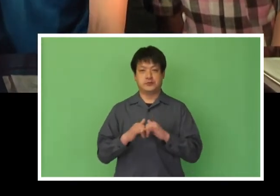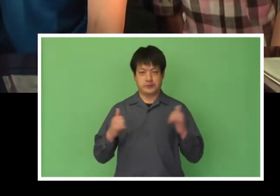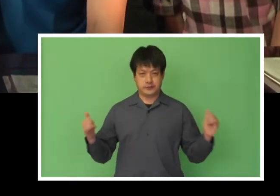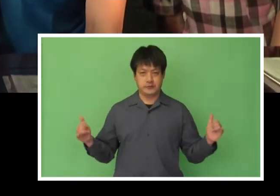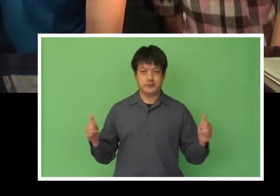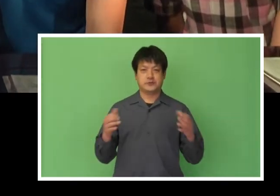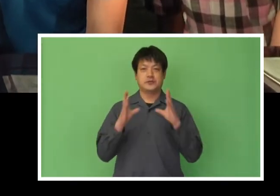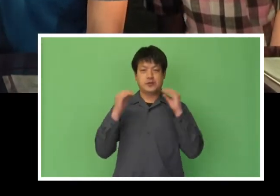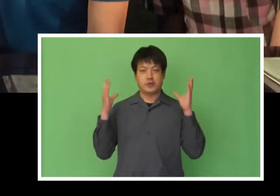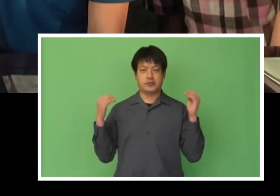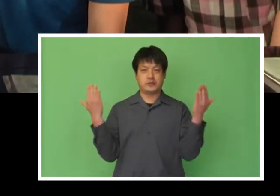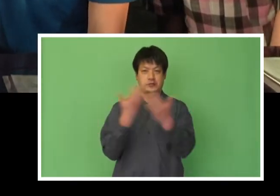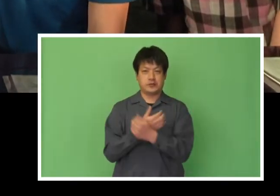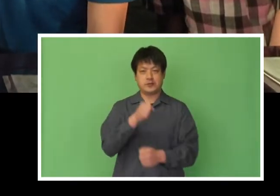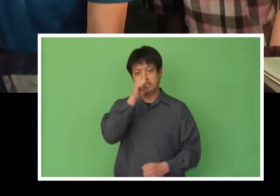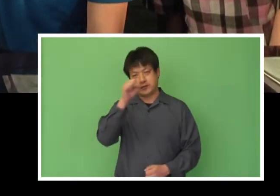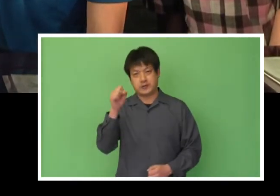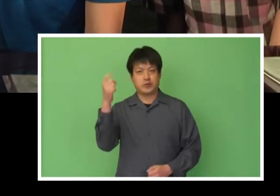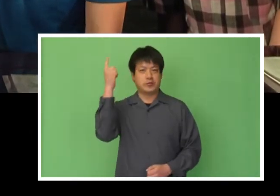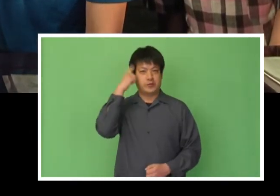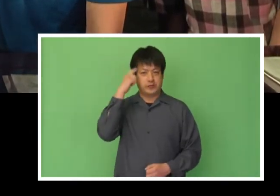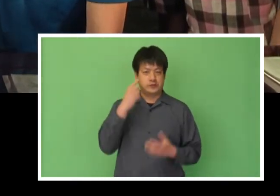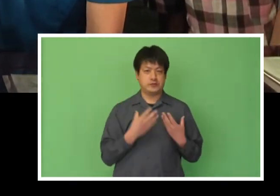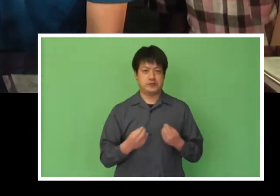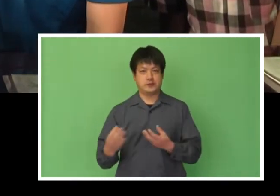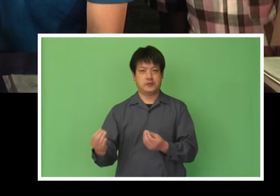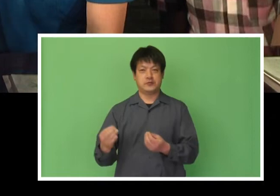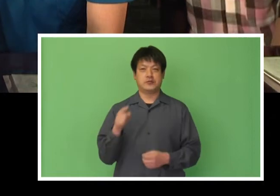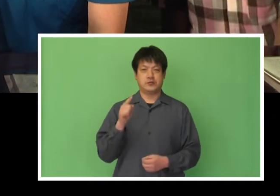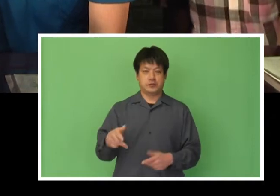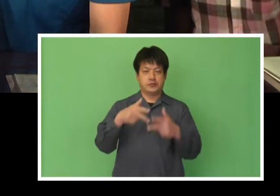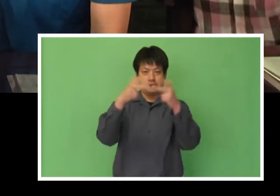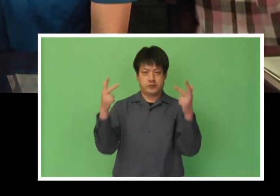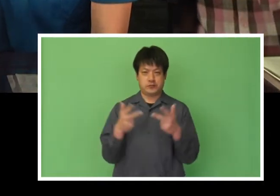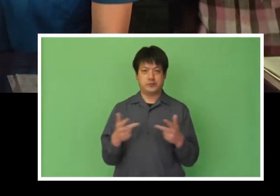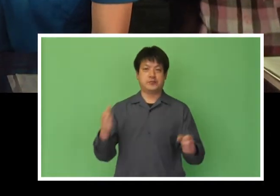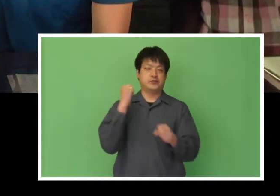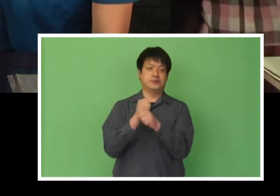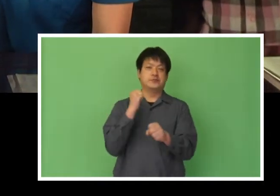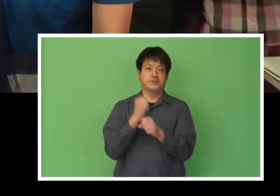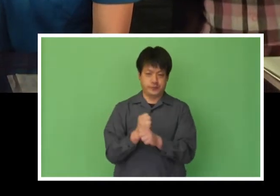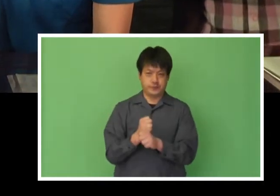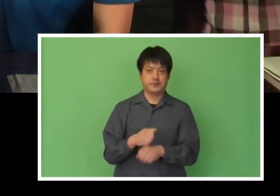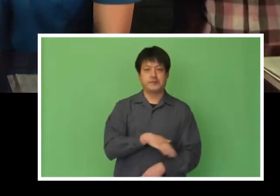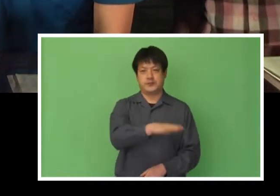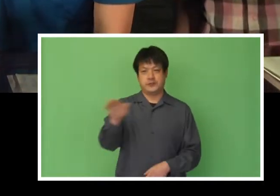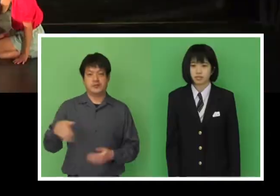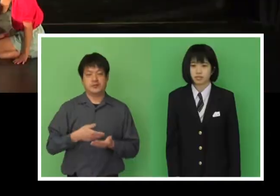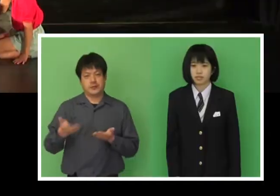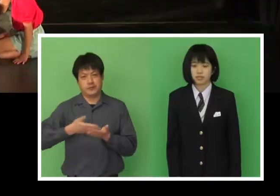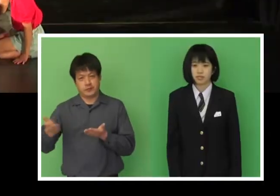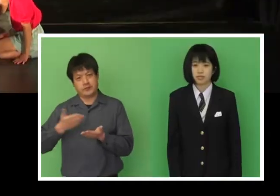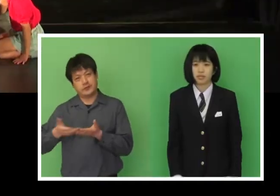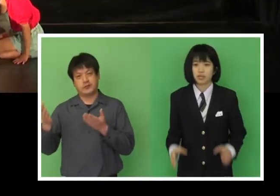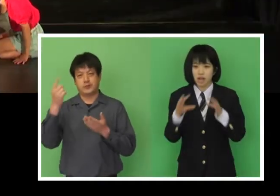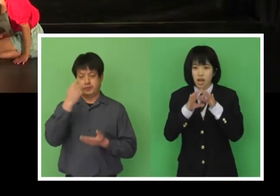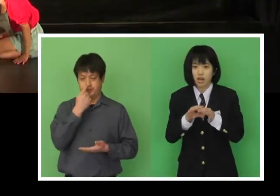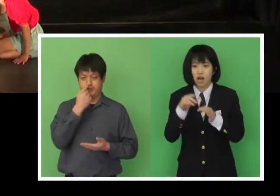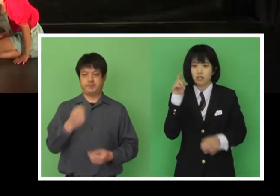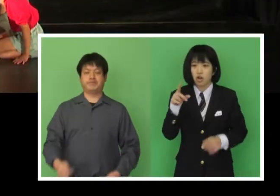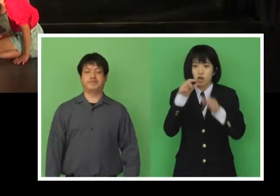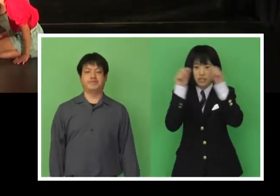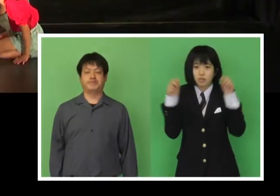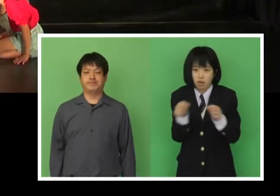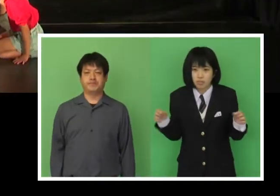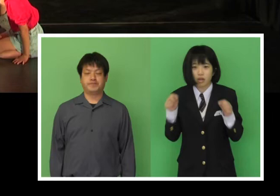顔になったらええなと思いながらこのシトラスリボン作ってみんなにあげよったんよ。 だからこのリ